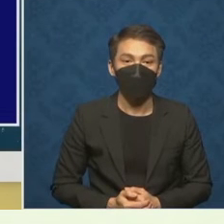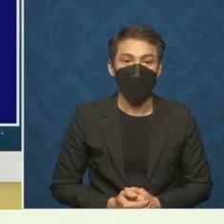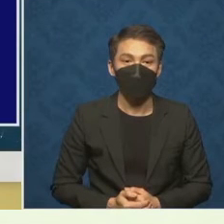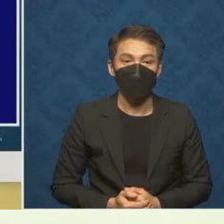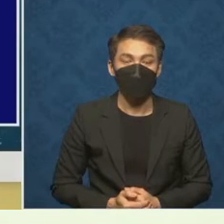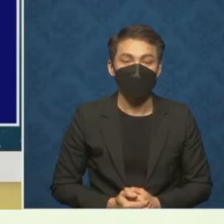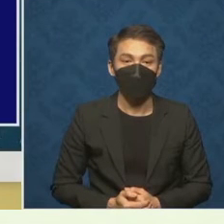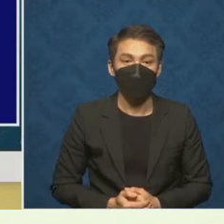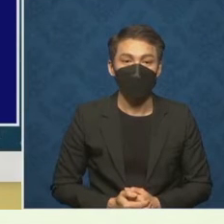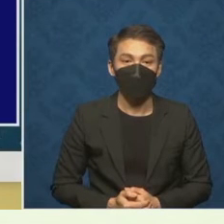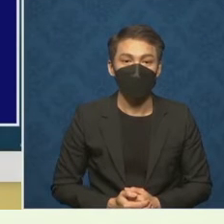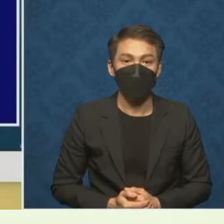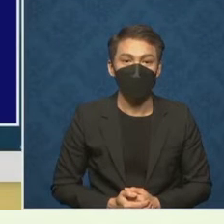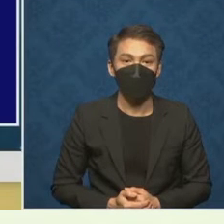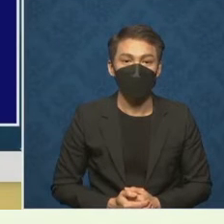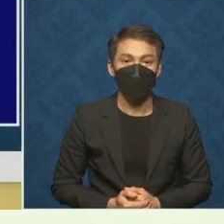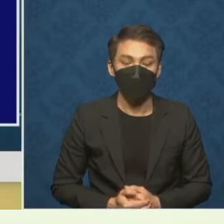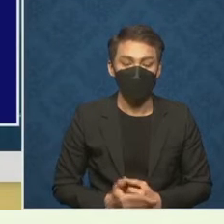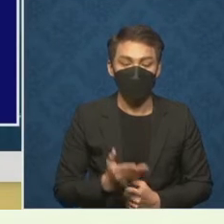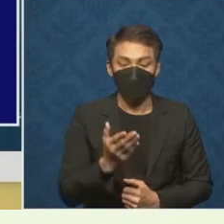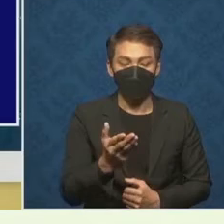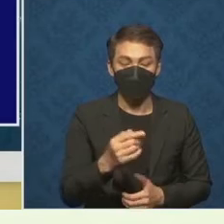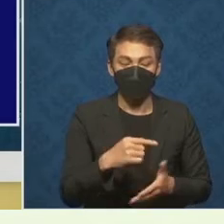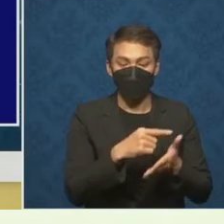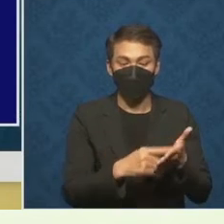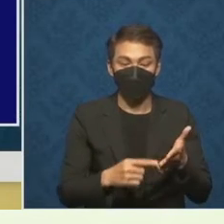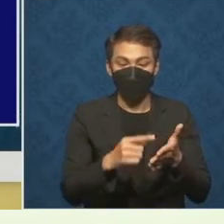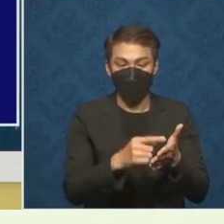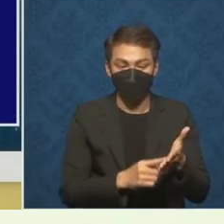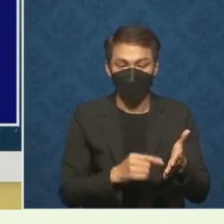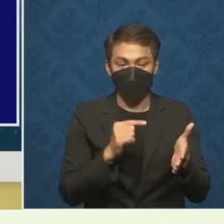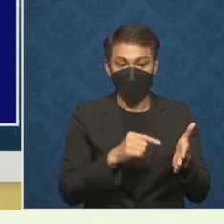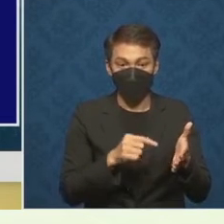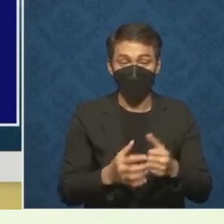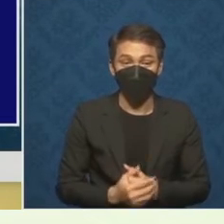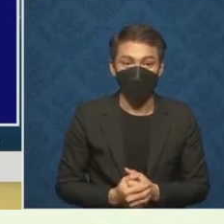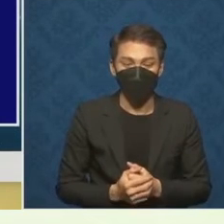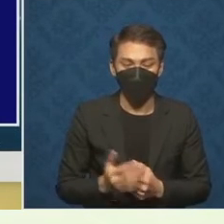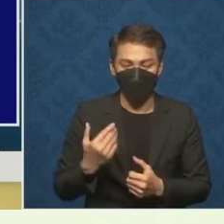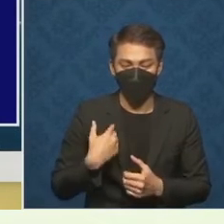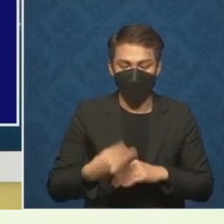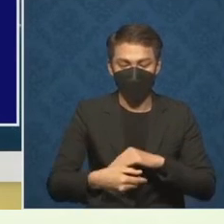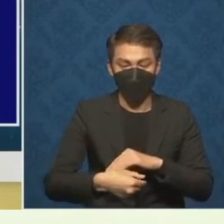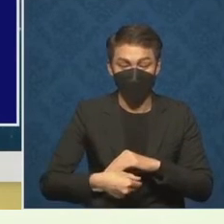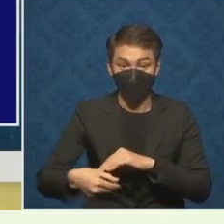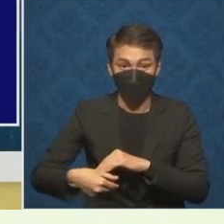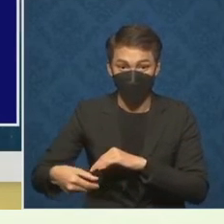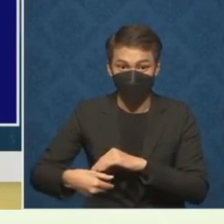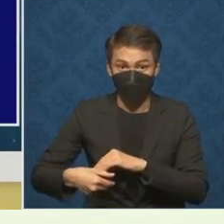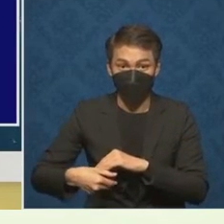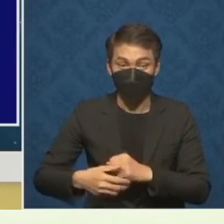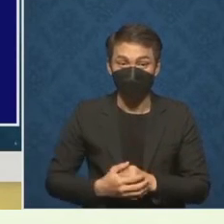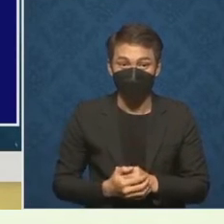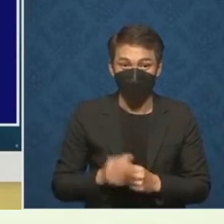นี่แสดงว่าอย่างการเลือกตั้งใหญ่ครั้งที่ผ่านมานี้ก็คือการจ่ายเงินจ่ายทองนี่ถือว่าลึ่มแล้ว